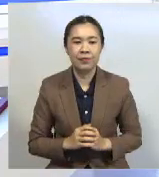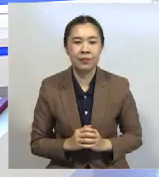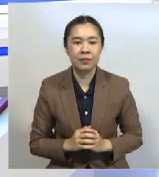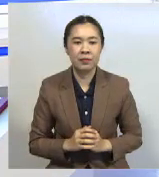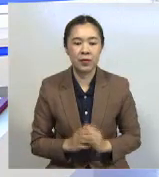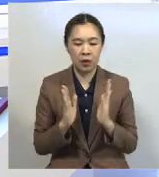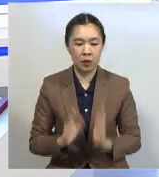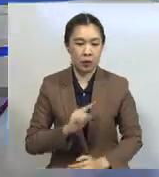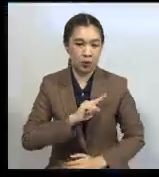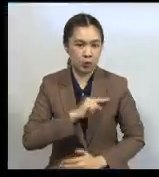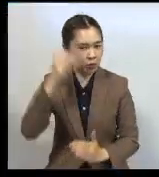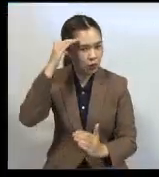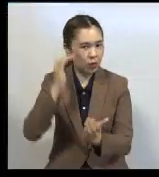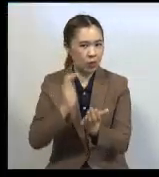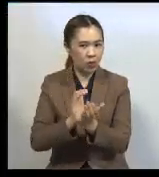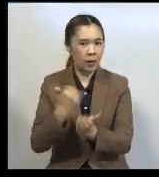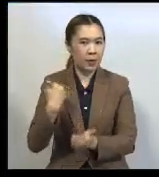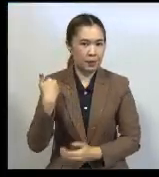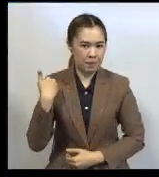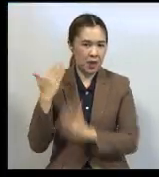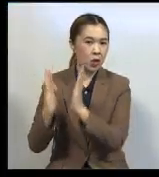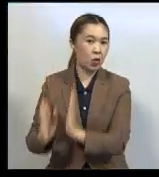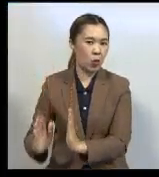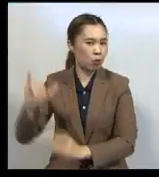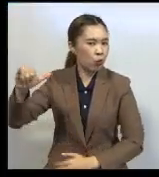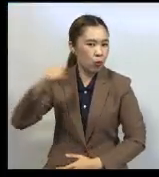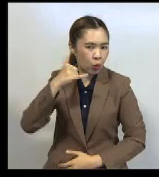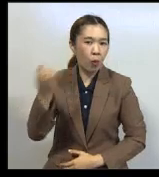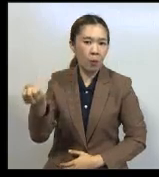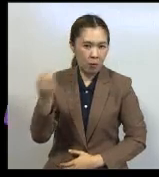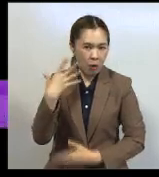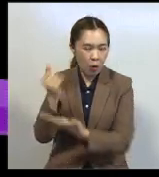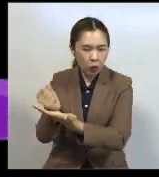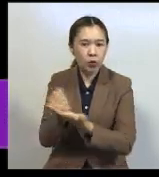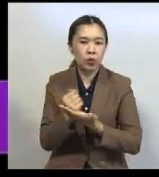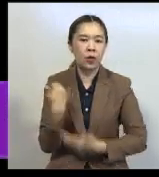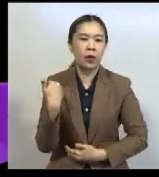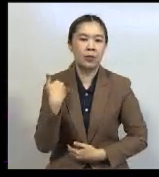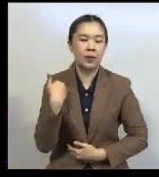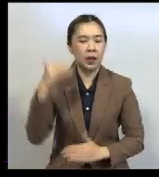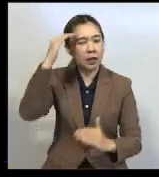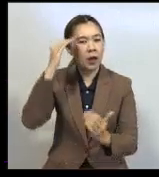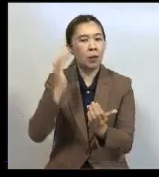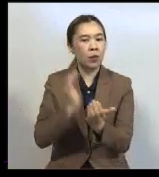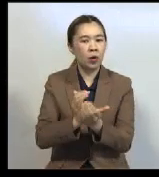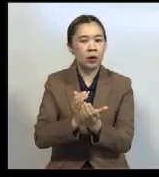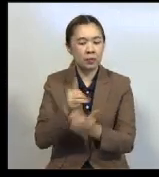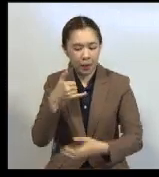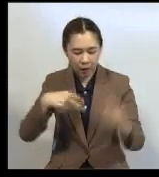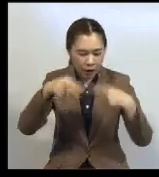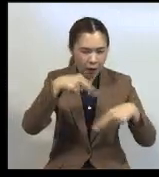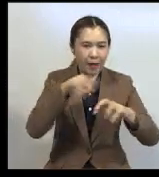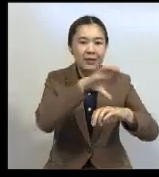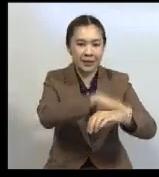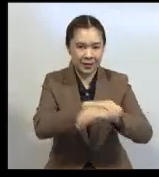โดยเจ้าหน้าที่บอกว่ามีการแจ้งจากพลเมืองดีเพื่อที่จะให้ช่วยในการจับกลุ่มแล้วก็เจ้าหน้าที่ก็เลยประสานเพื่อที่สามารถจับกลุ่มได้